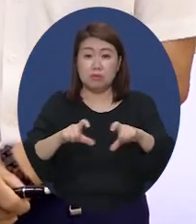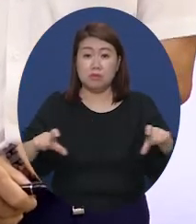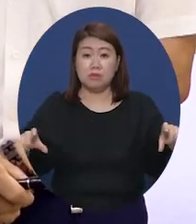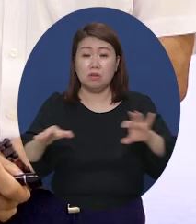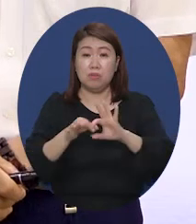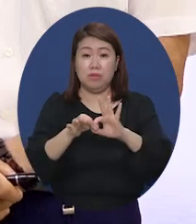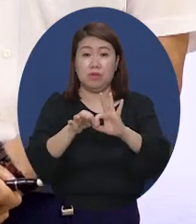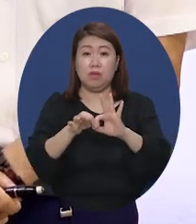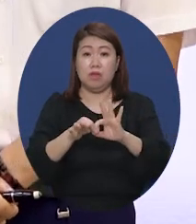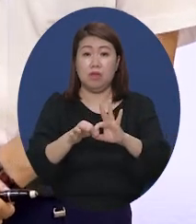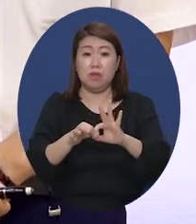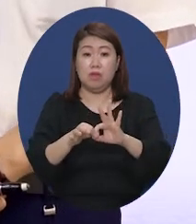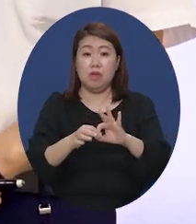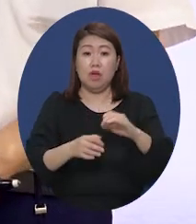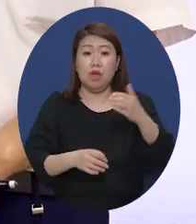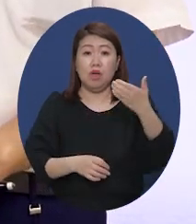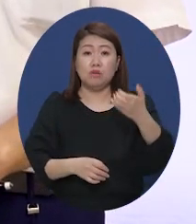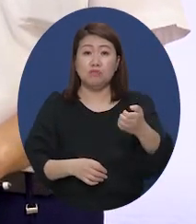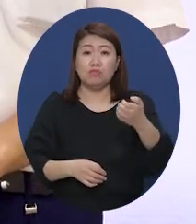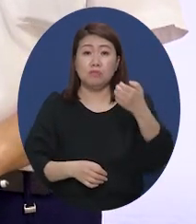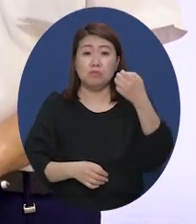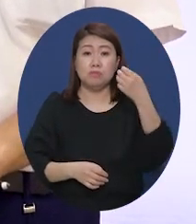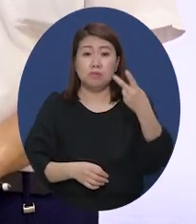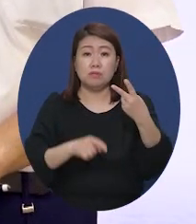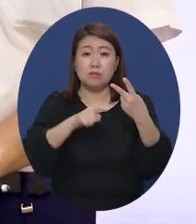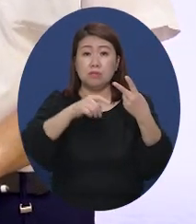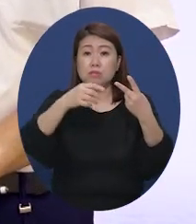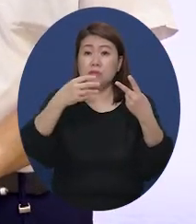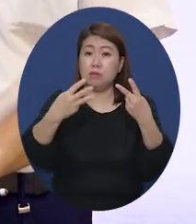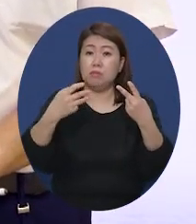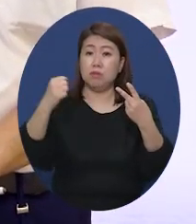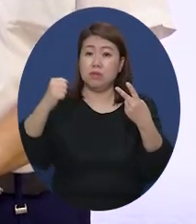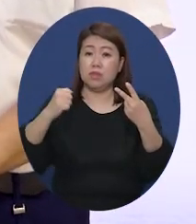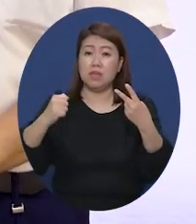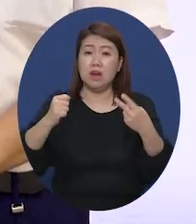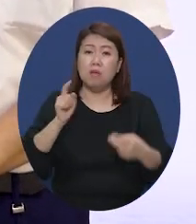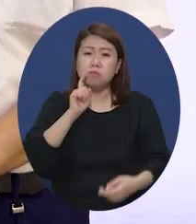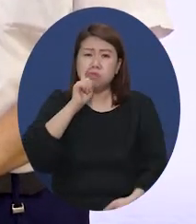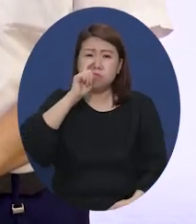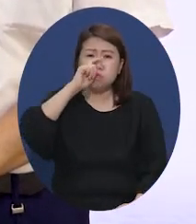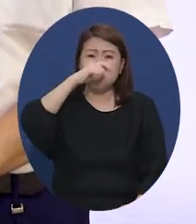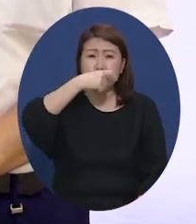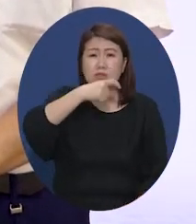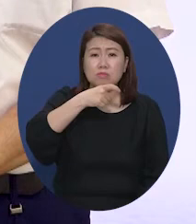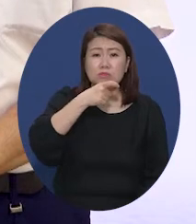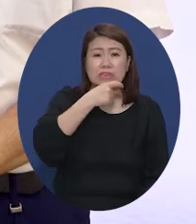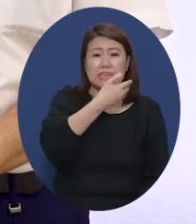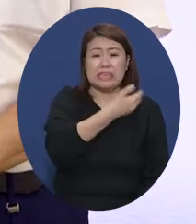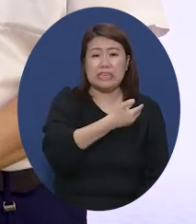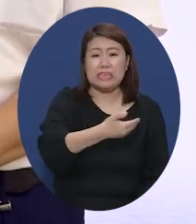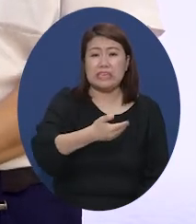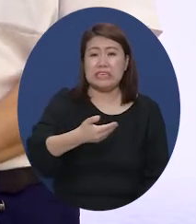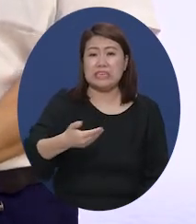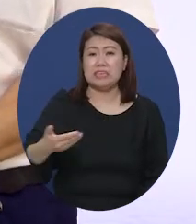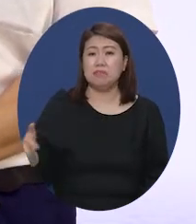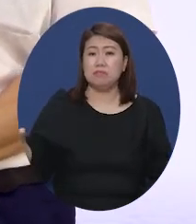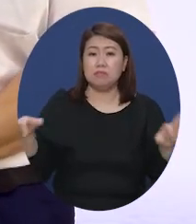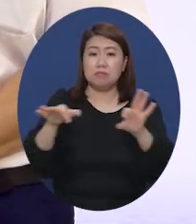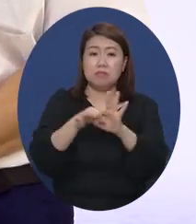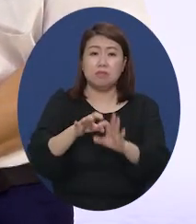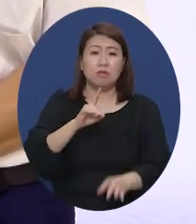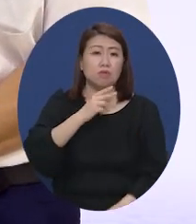나머지, 그죠? 90.3%는 하수구 연결되어 있지 않기 때문에 오수물이 그대로 아마존으로 흘러